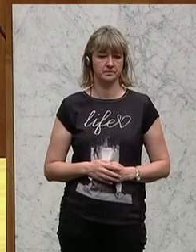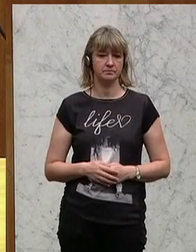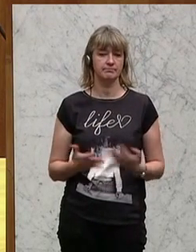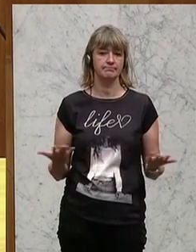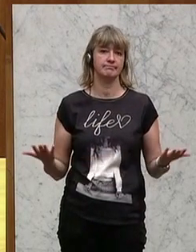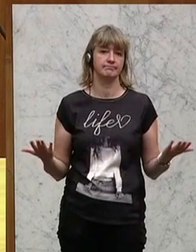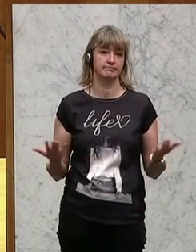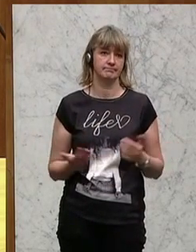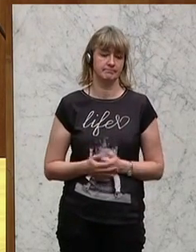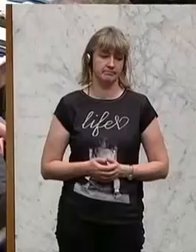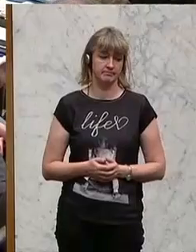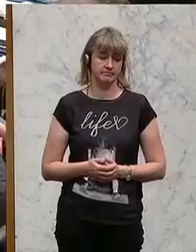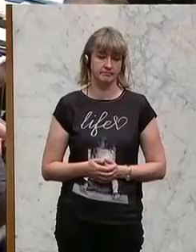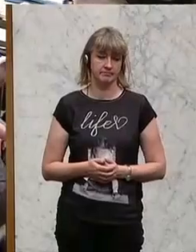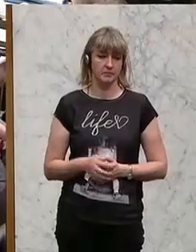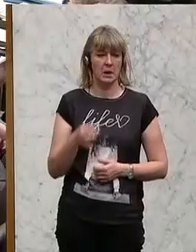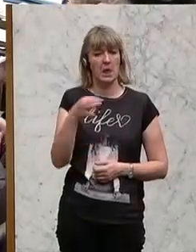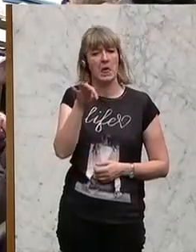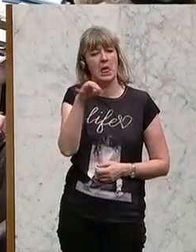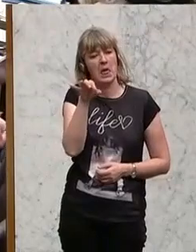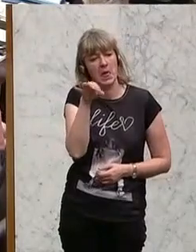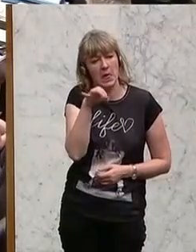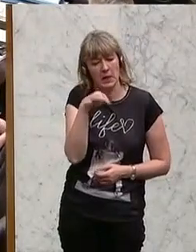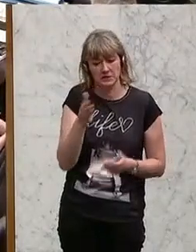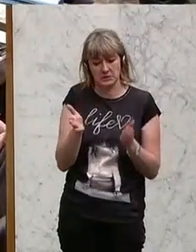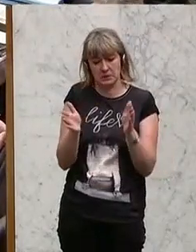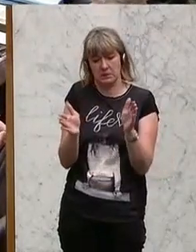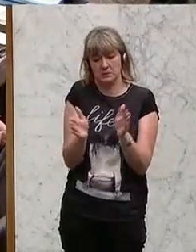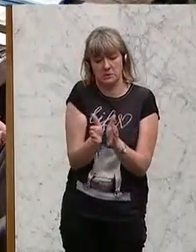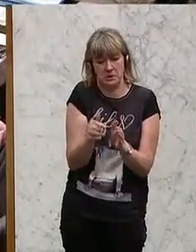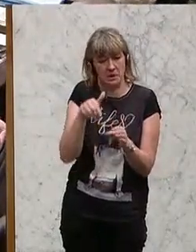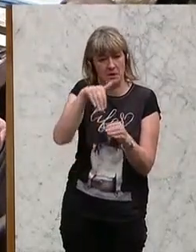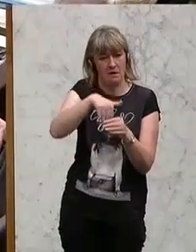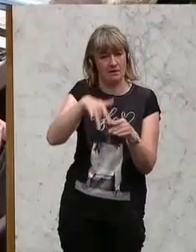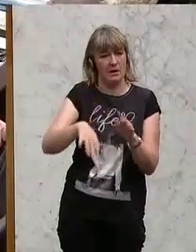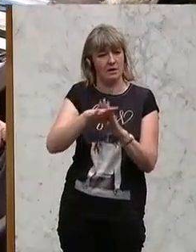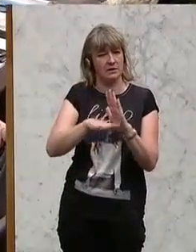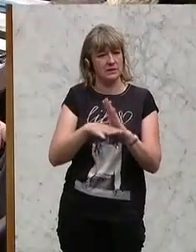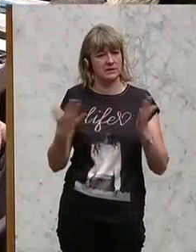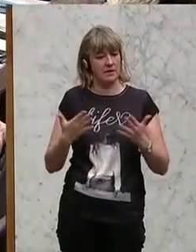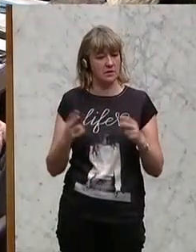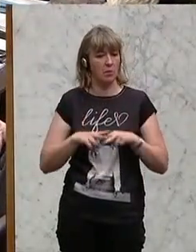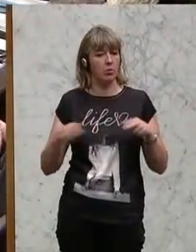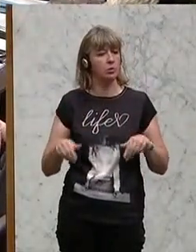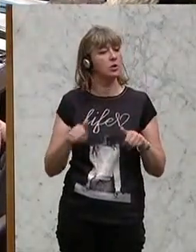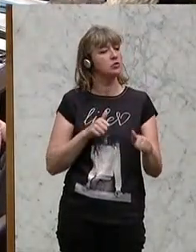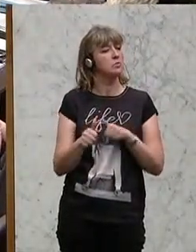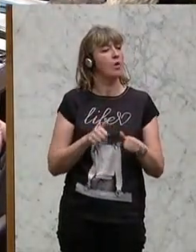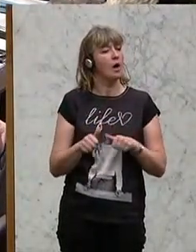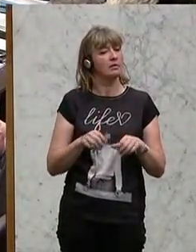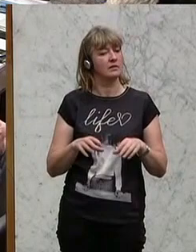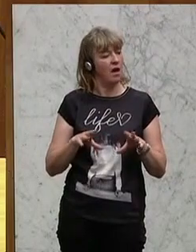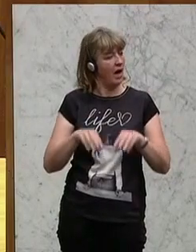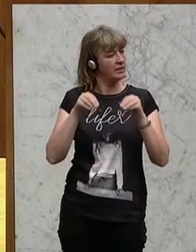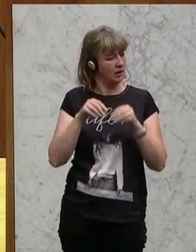Die einzige kleine Verschlankung, die es in diesem Gesetz gibt, ist, dass die Bundessporteinrichtung GmbH